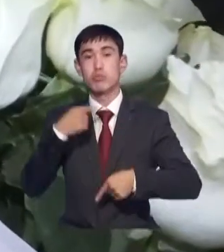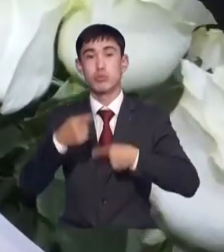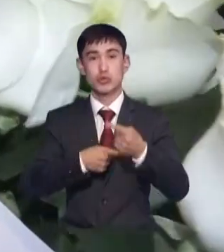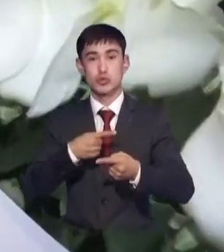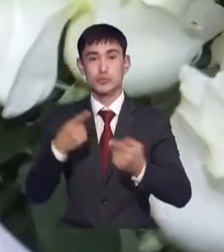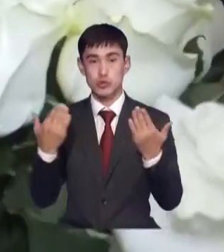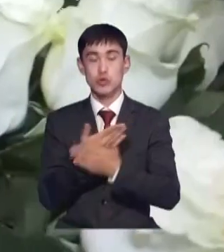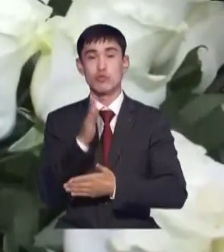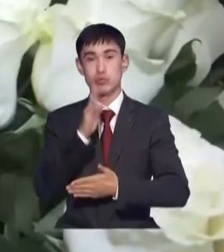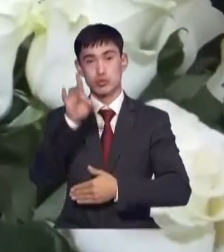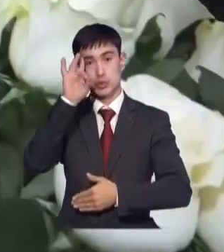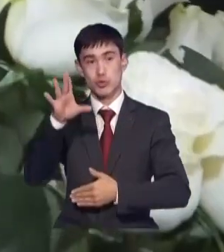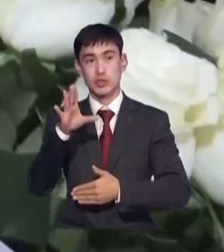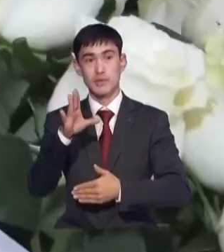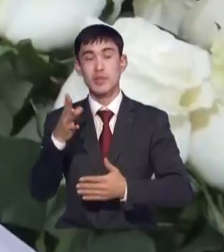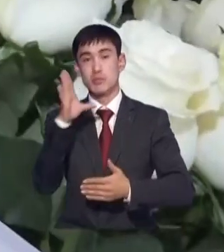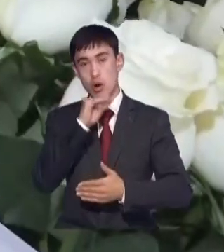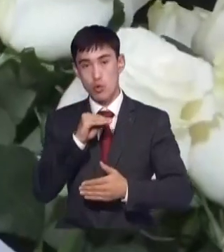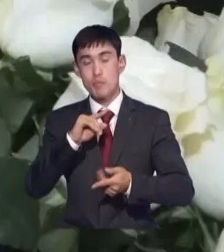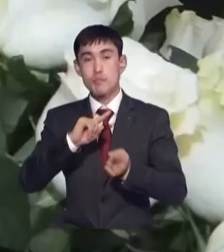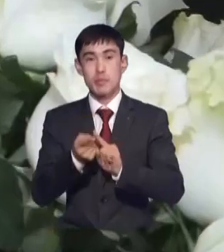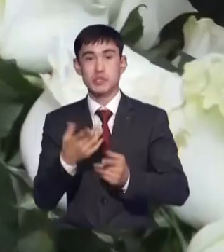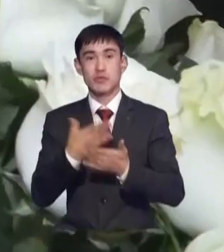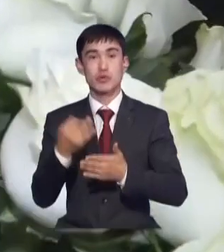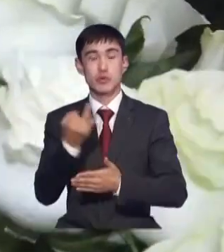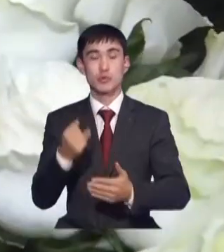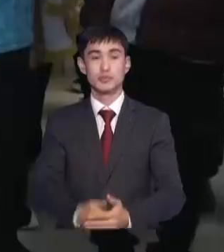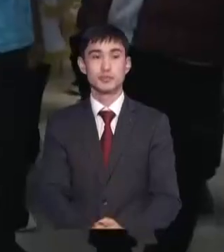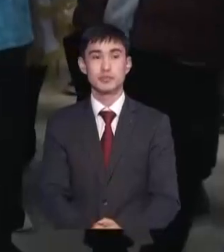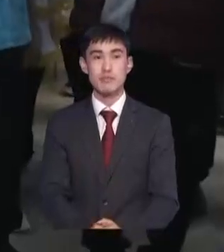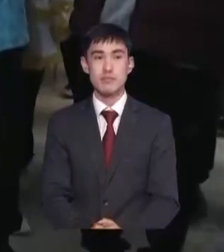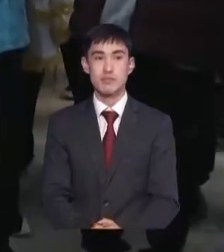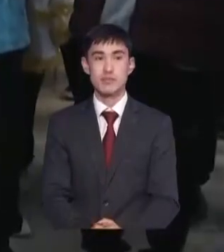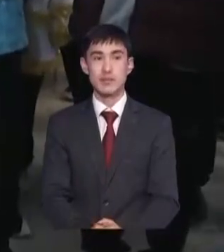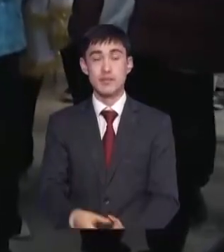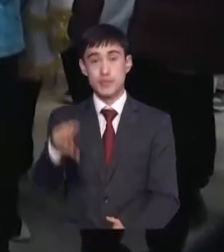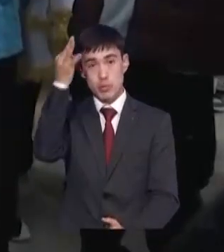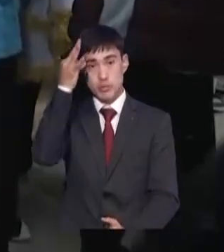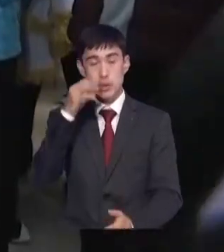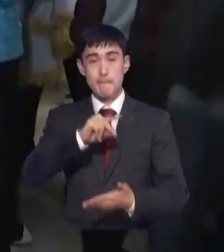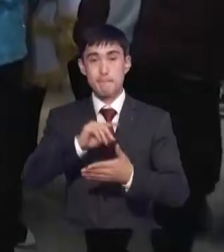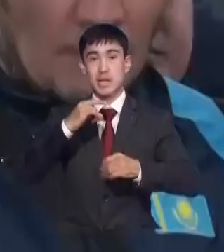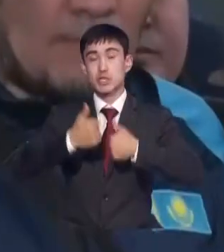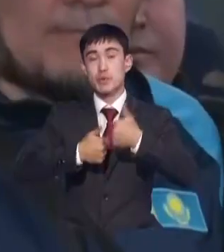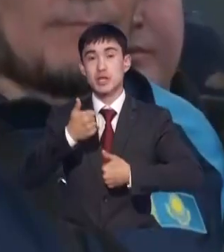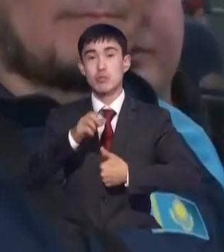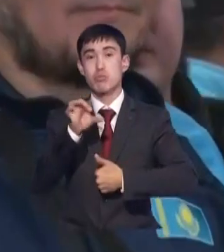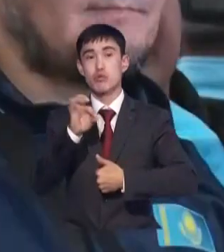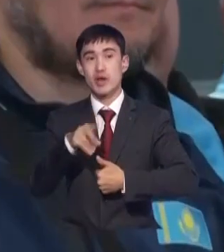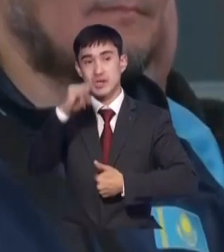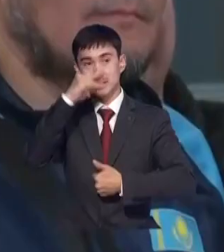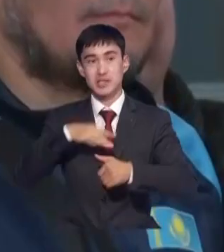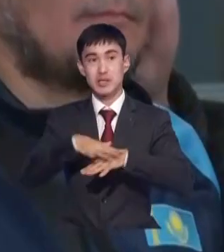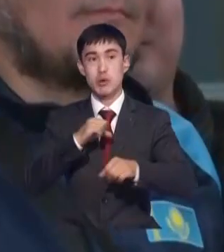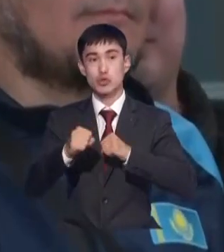будущем снова стану чемпионкой и смогу переписать свою историю. Напомним, что на чемпионате в Будве казахстанские